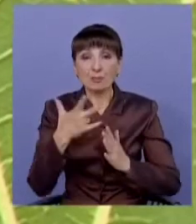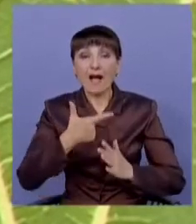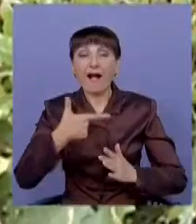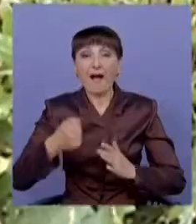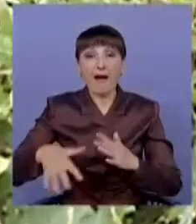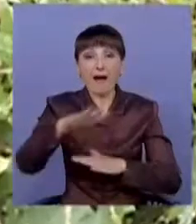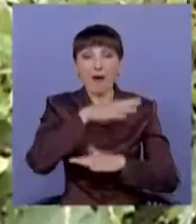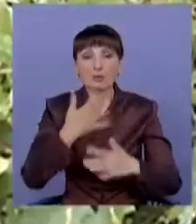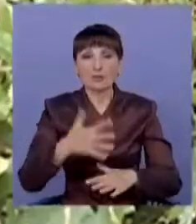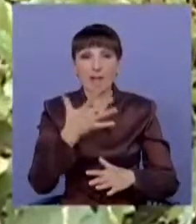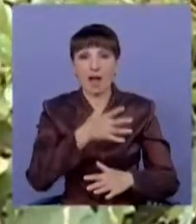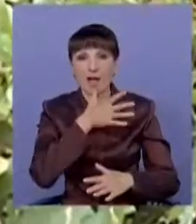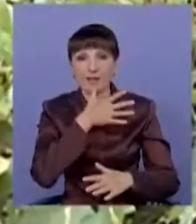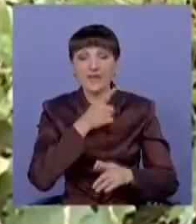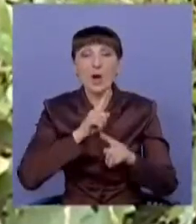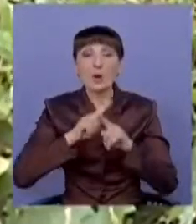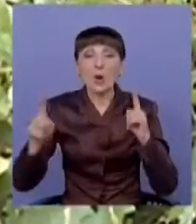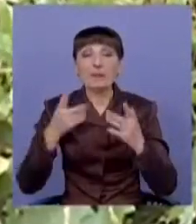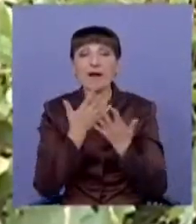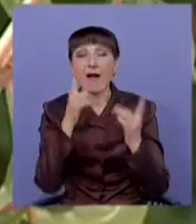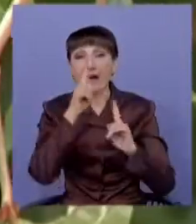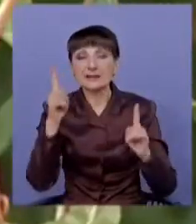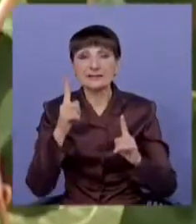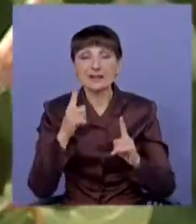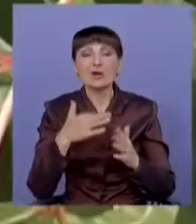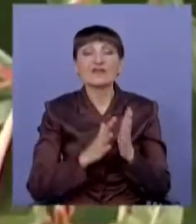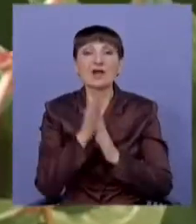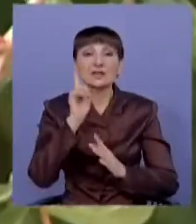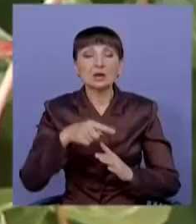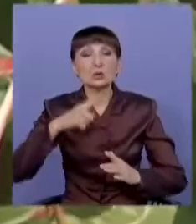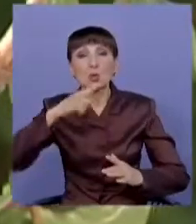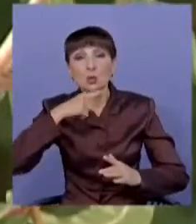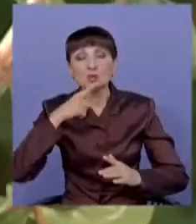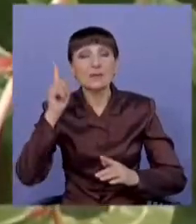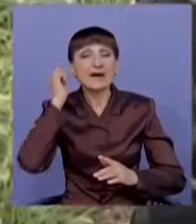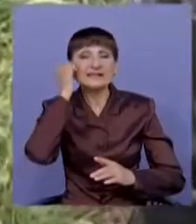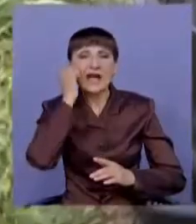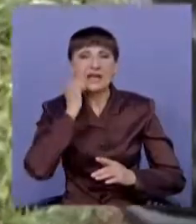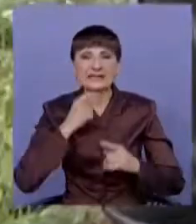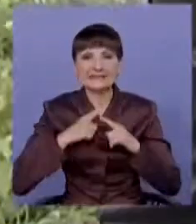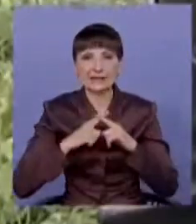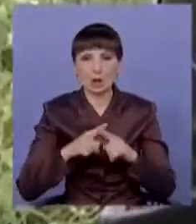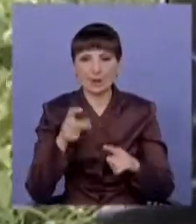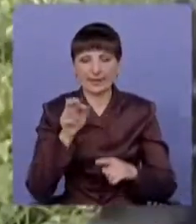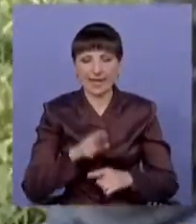уже 5-й год. Кроме экзотических фруктов, садовод выращивает кукурузу по старинным технологиям.